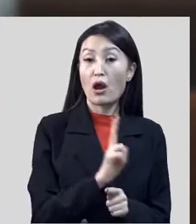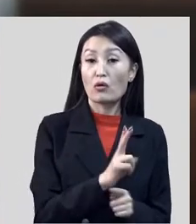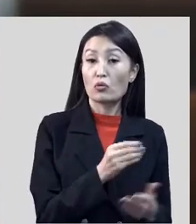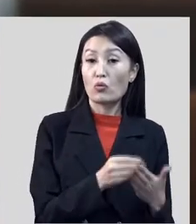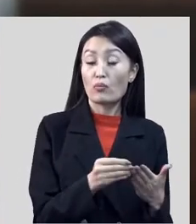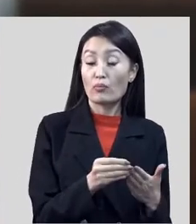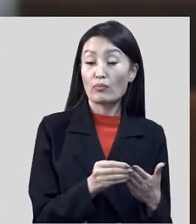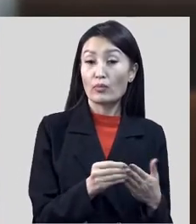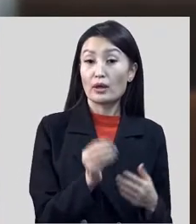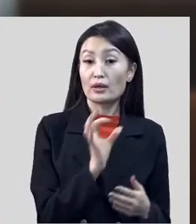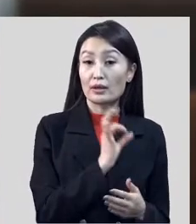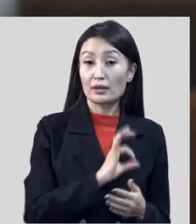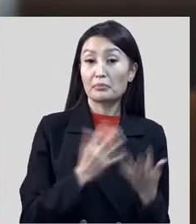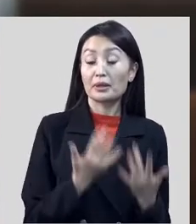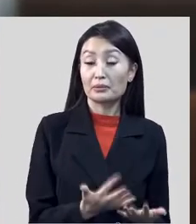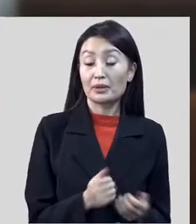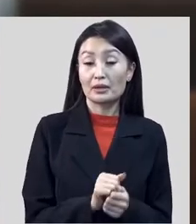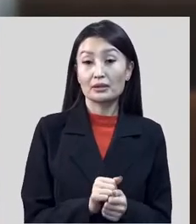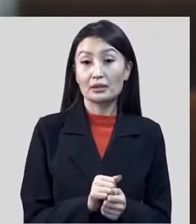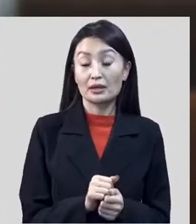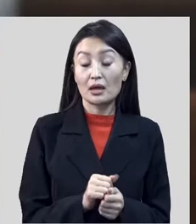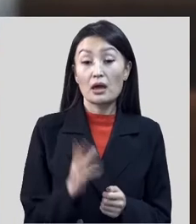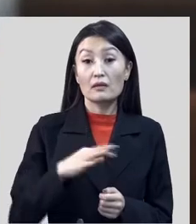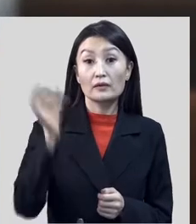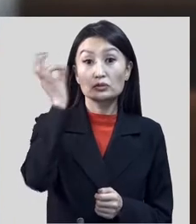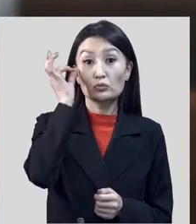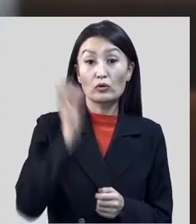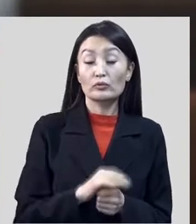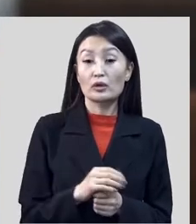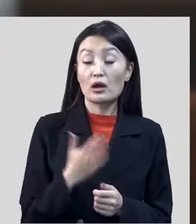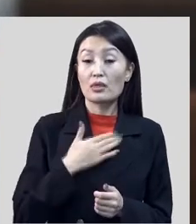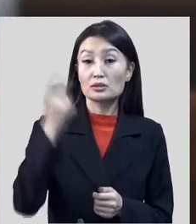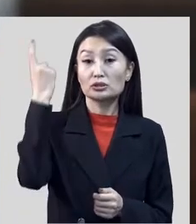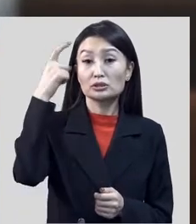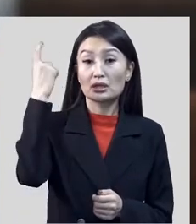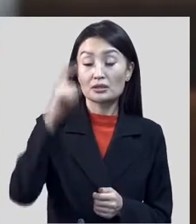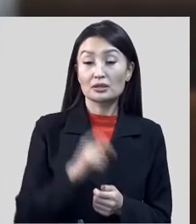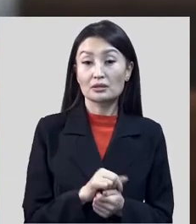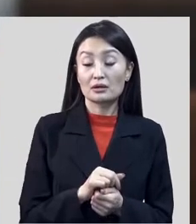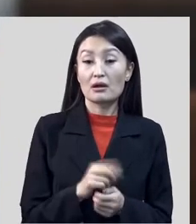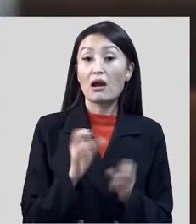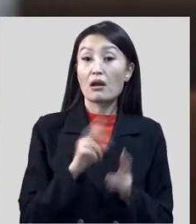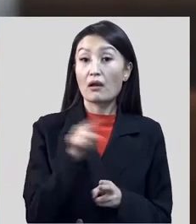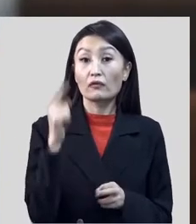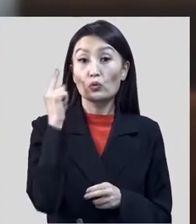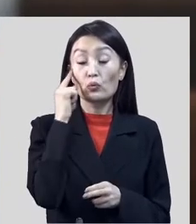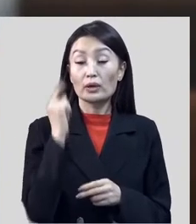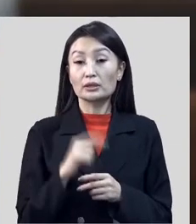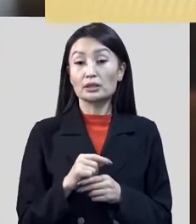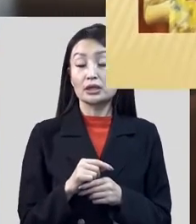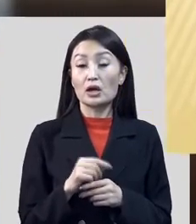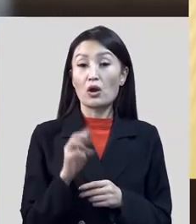его потребляют давайте вспомним героев наших сказок как вы думаете